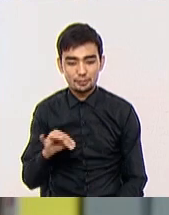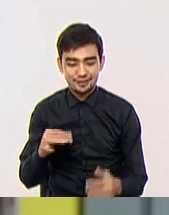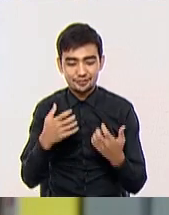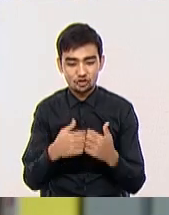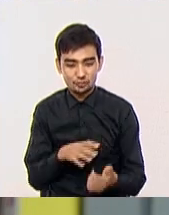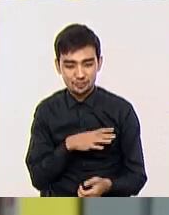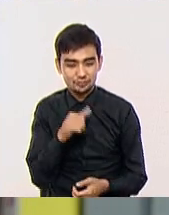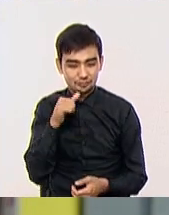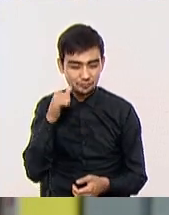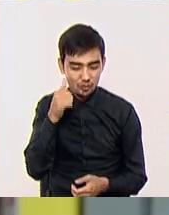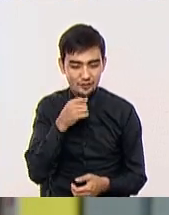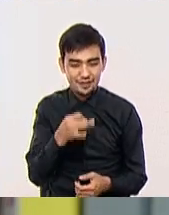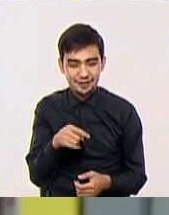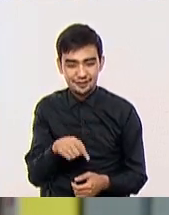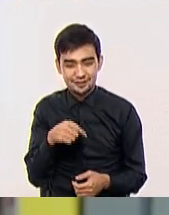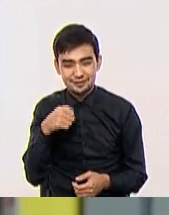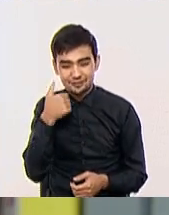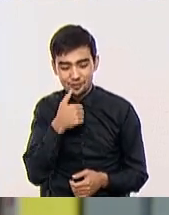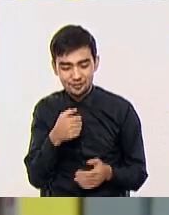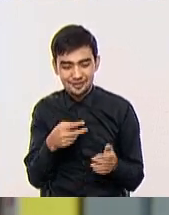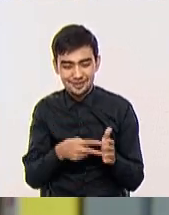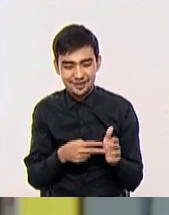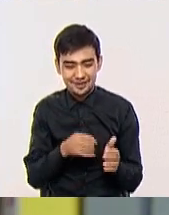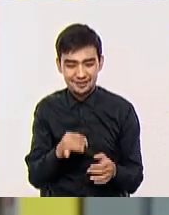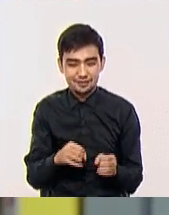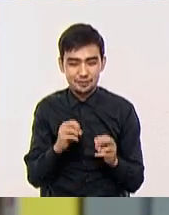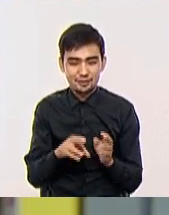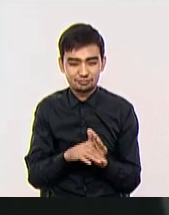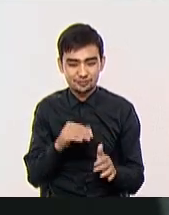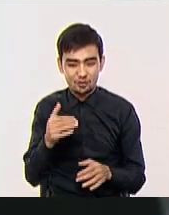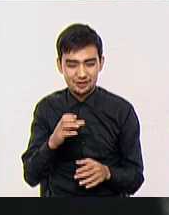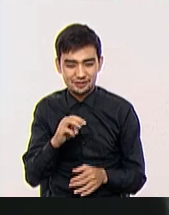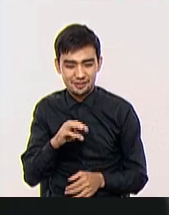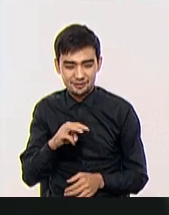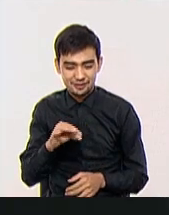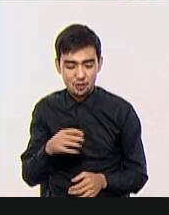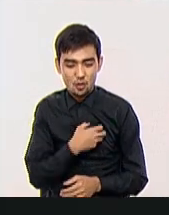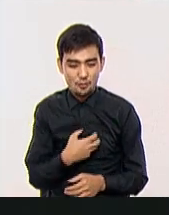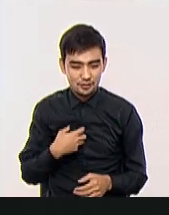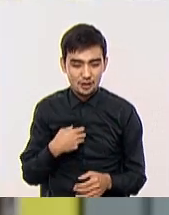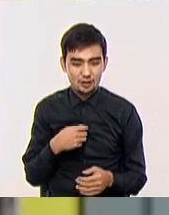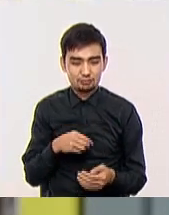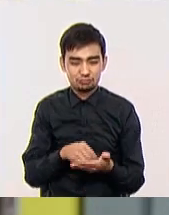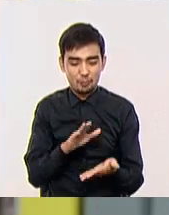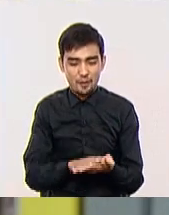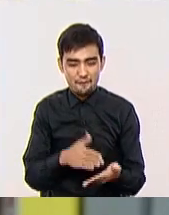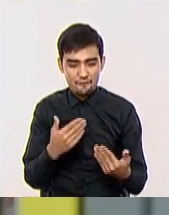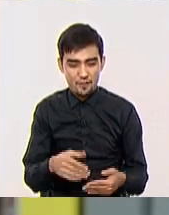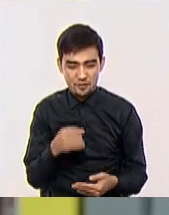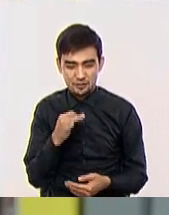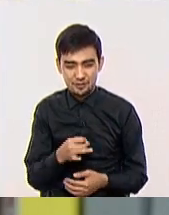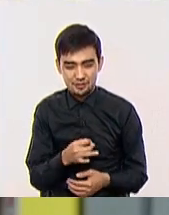берется предыдущая и текущая цена по данным департамента статистики. Комиссией было установлено,